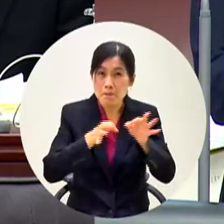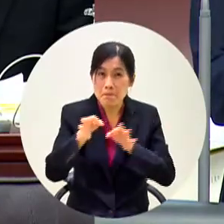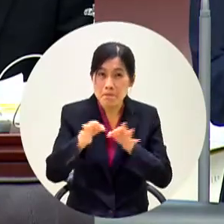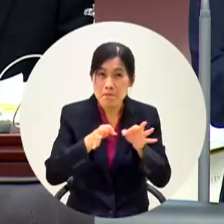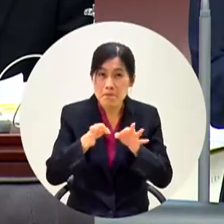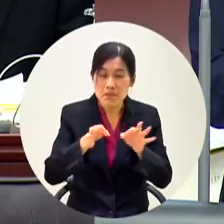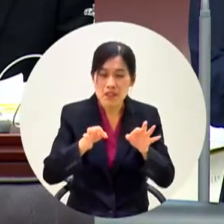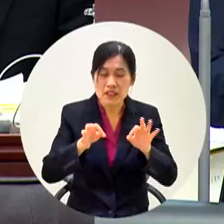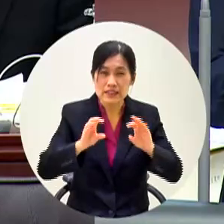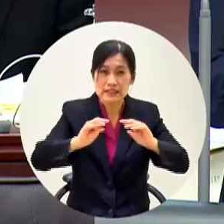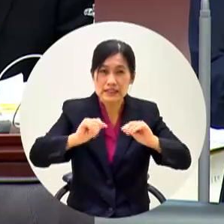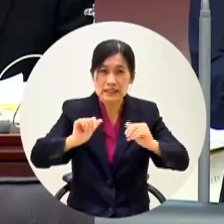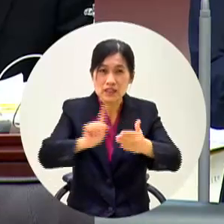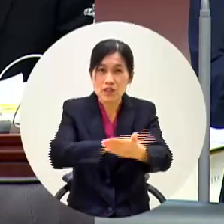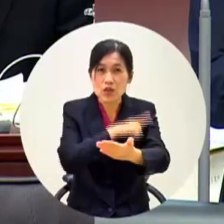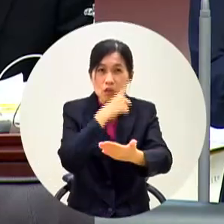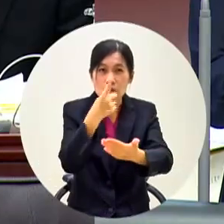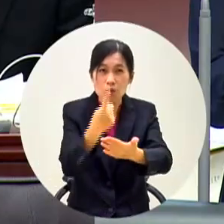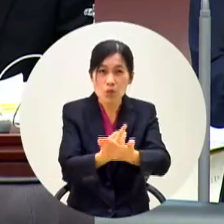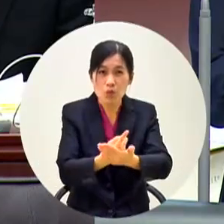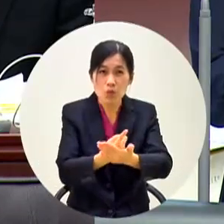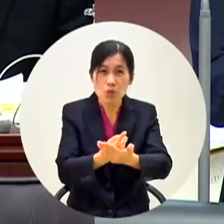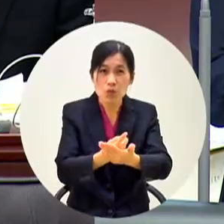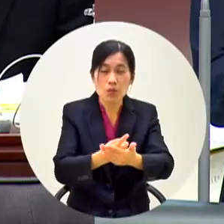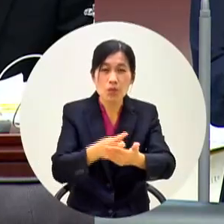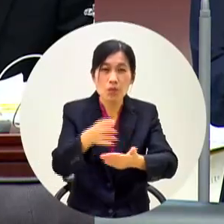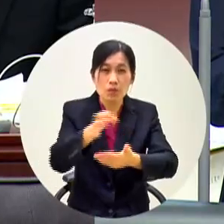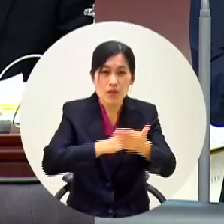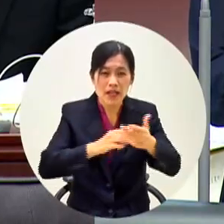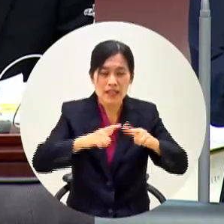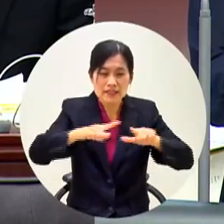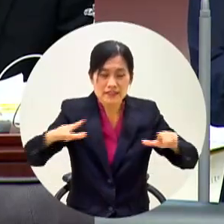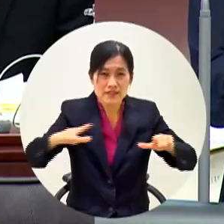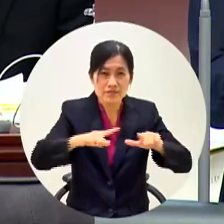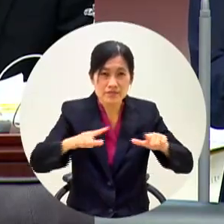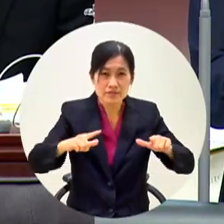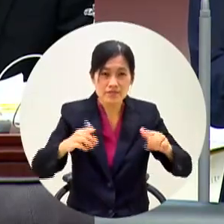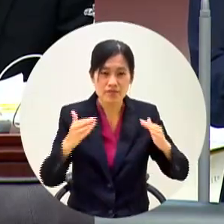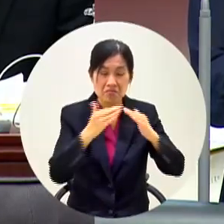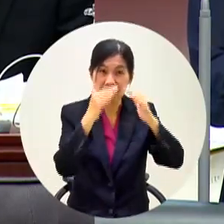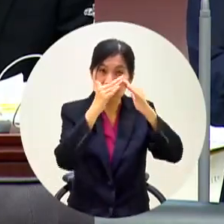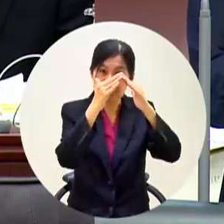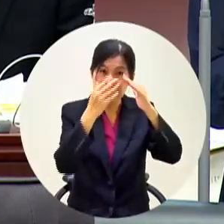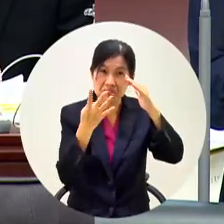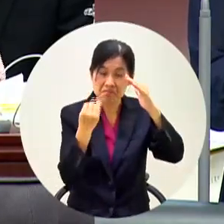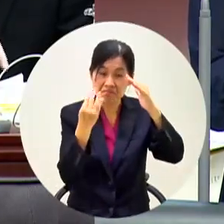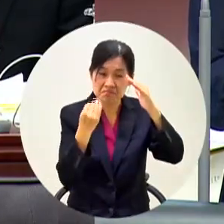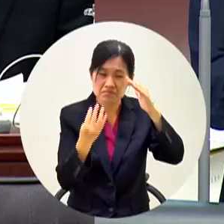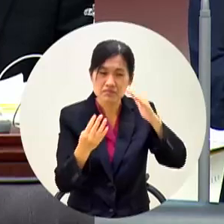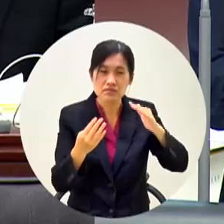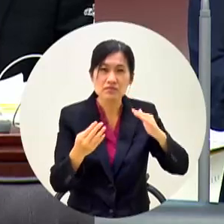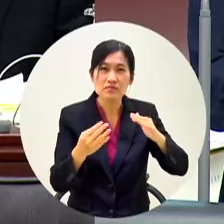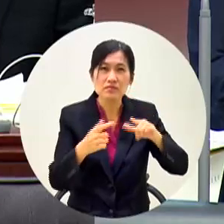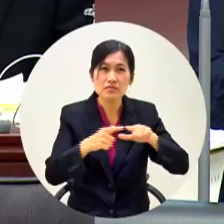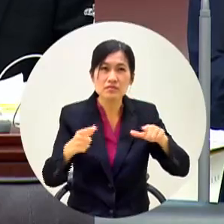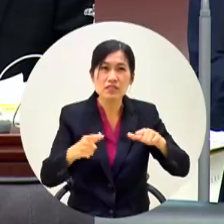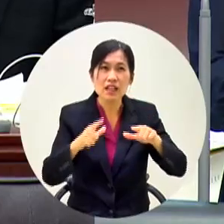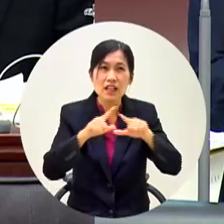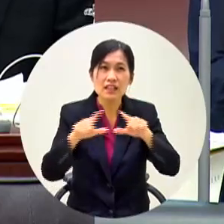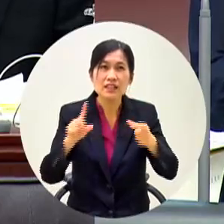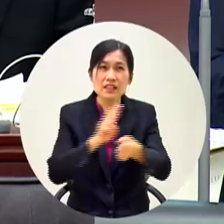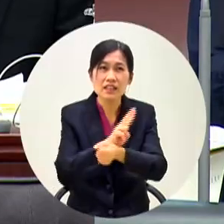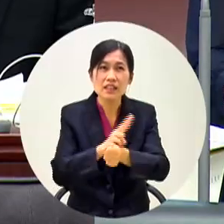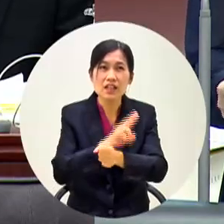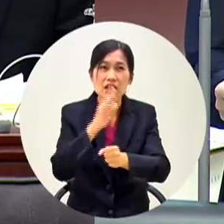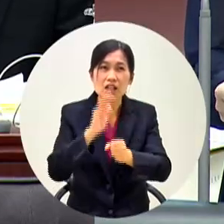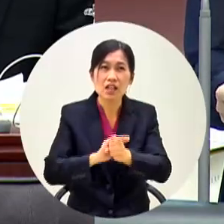块地嘛，吼啊，规块地内底有建蔽率、有容积率嘛，对不对？大林埔的平均容积哈，这个我讲